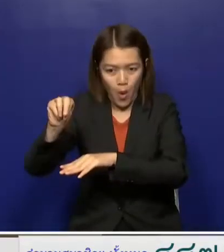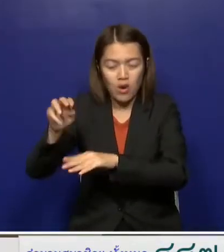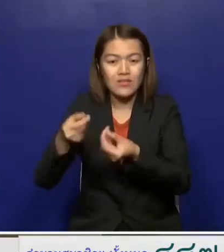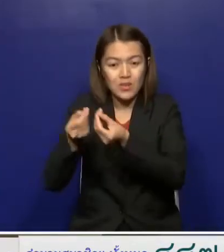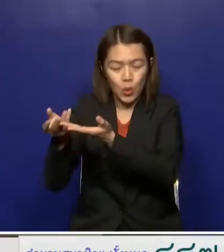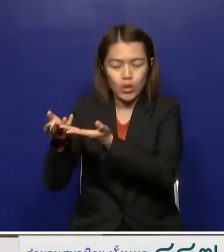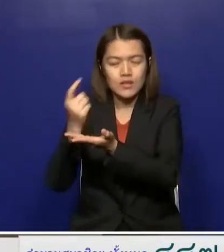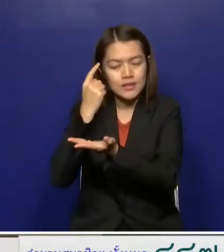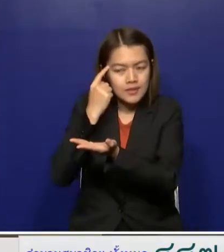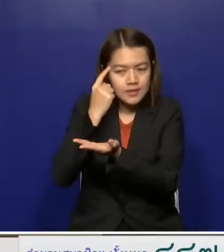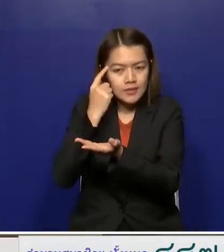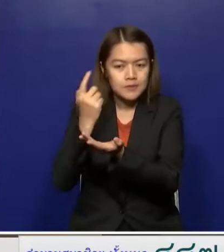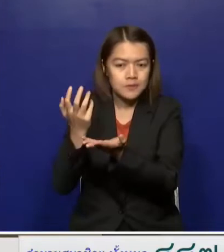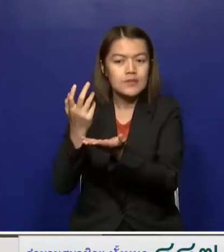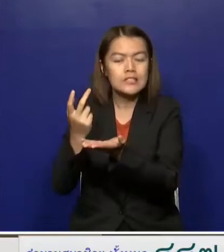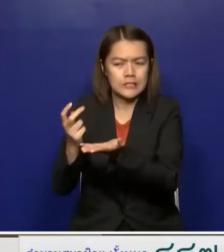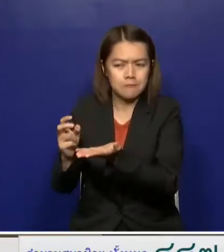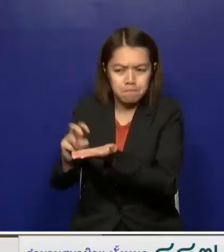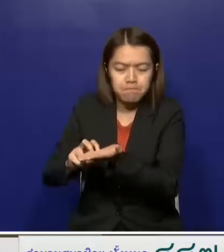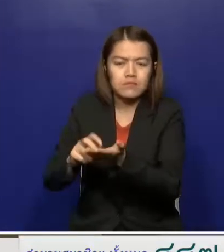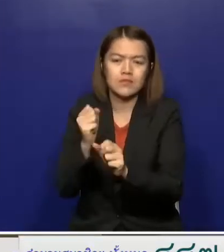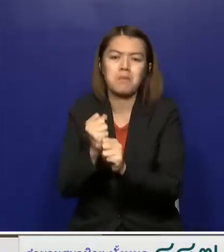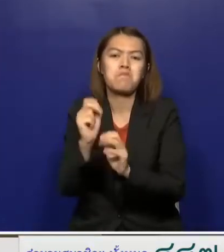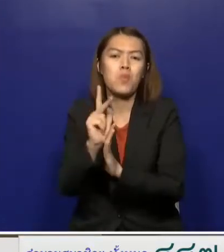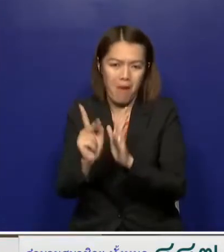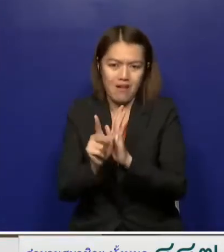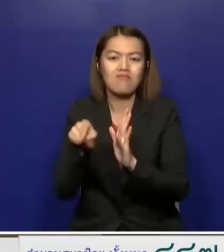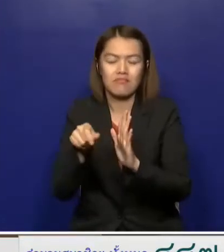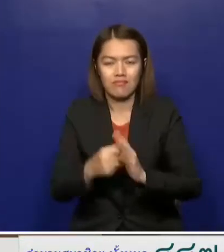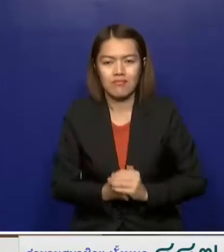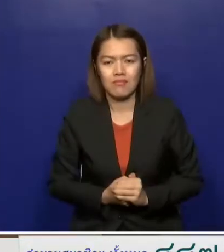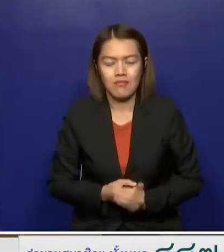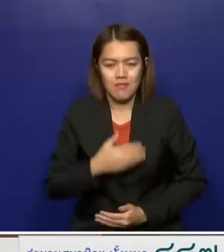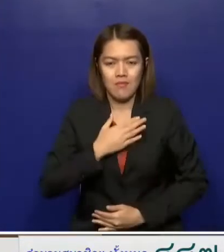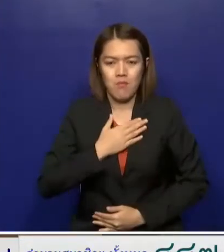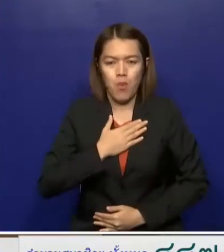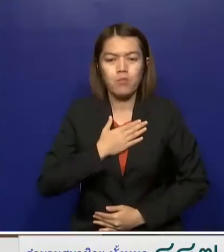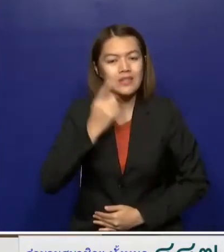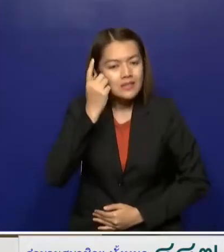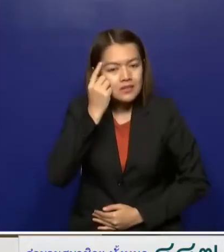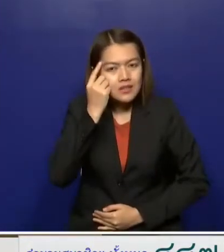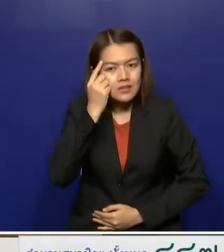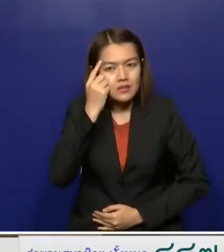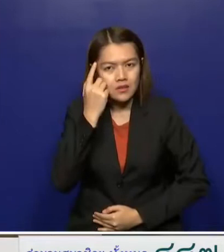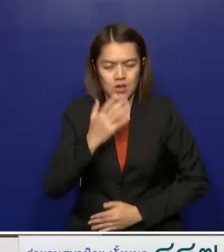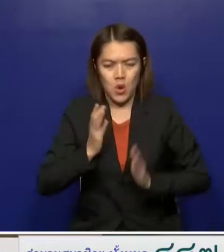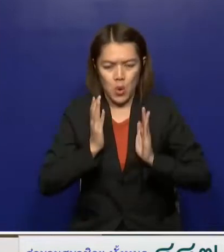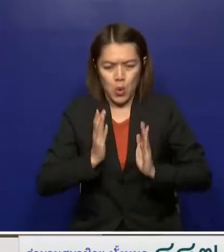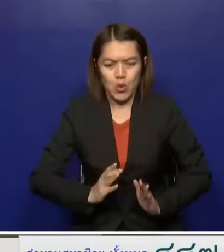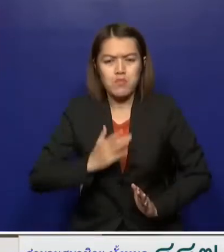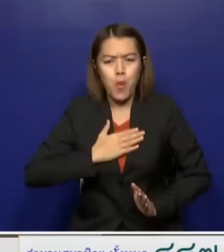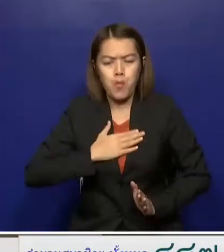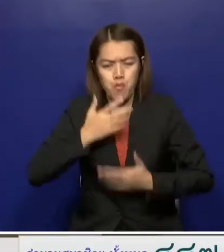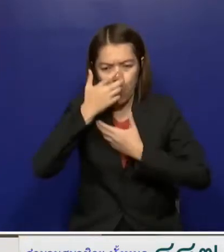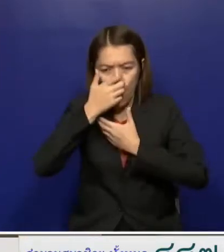หน้าทจะหวงว่าจะมีการออกกฎหมายธรรมธานครัผมเองจะมองในมติของคนที่เคยสนใจ